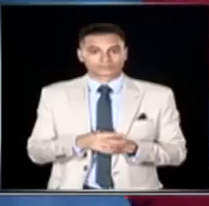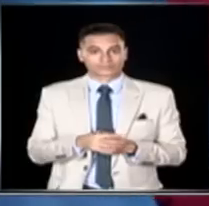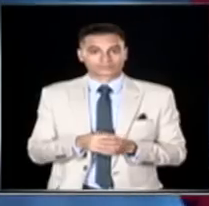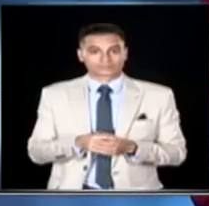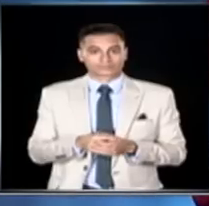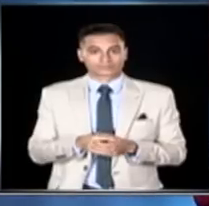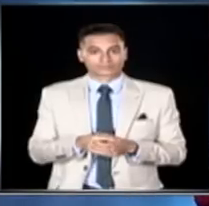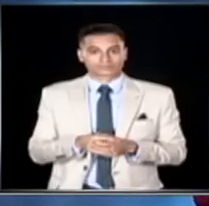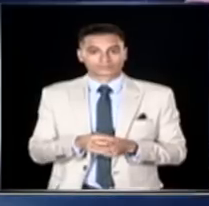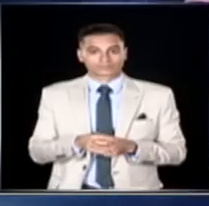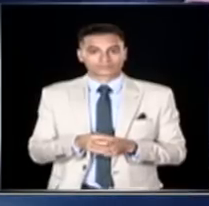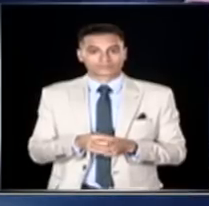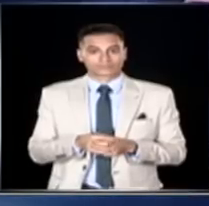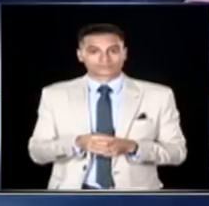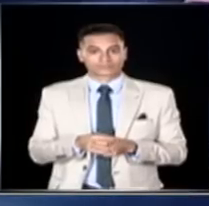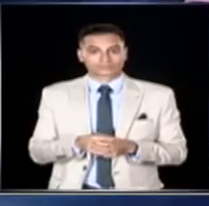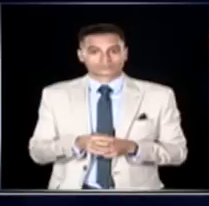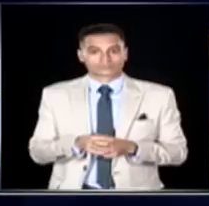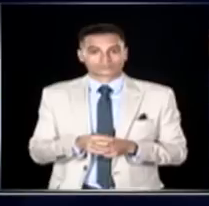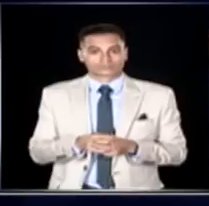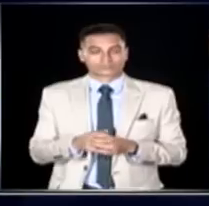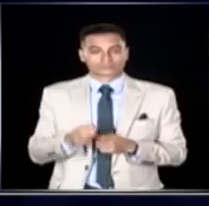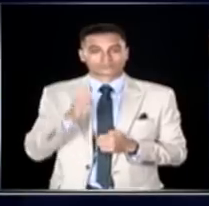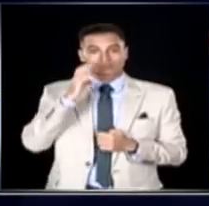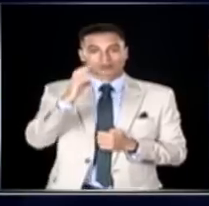في حد عنده إجابة؟ الإجابة الصحيحة